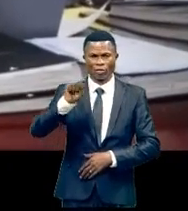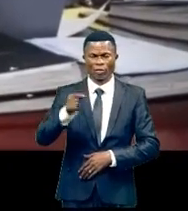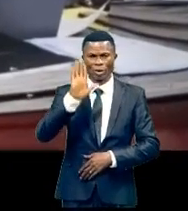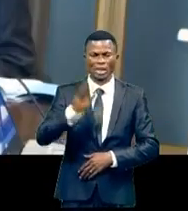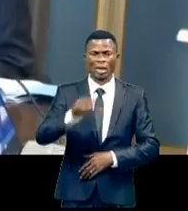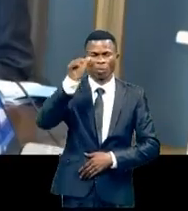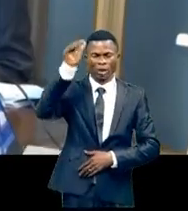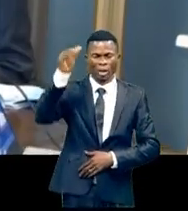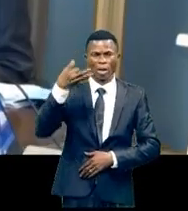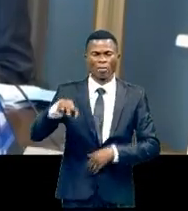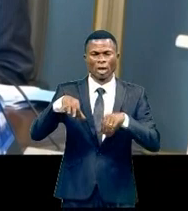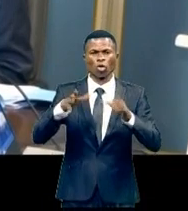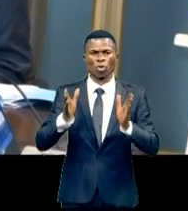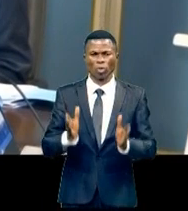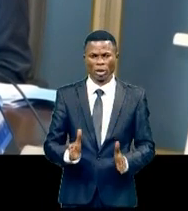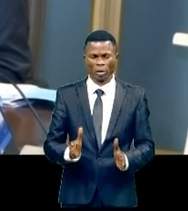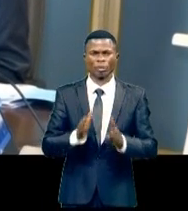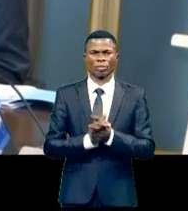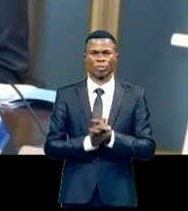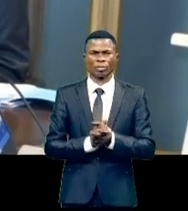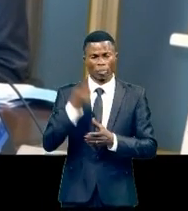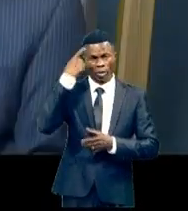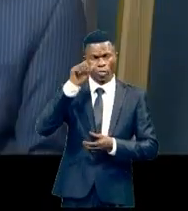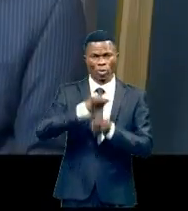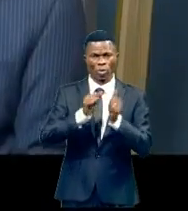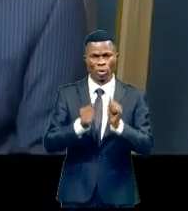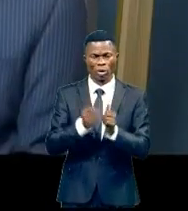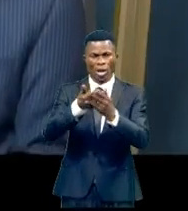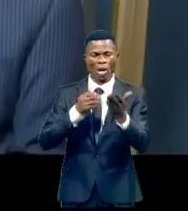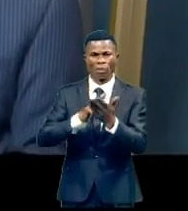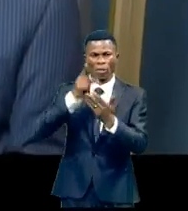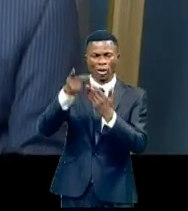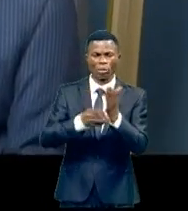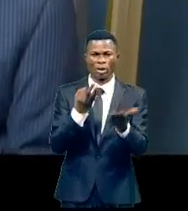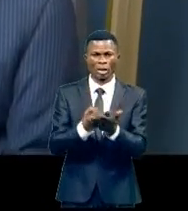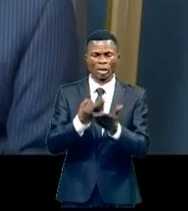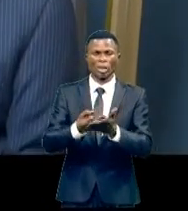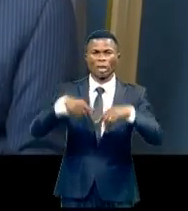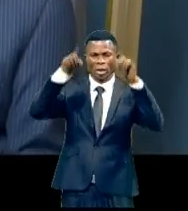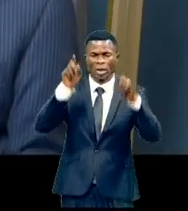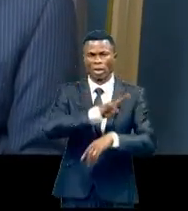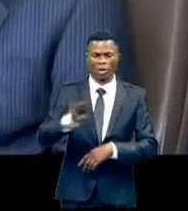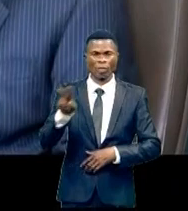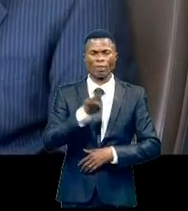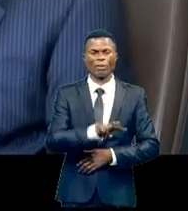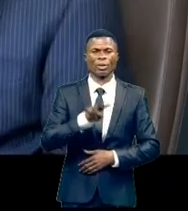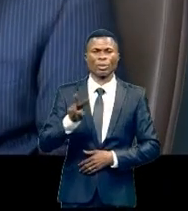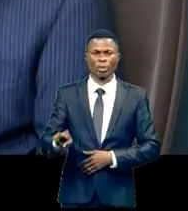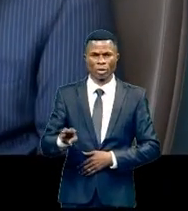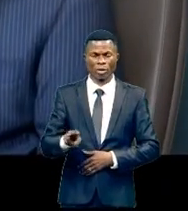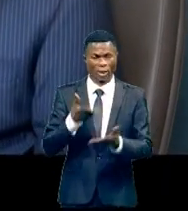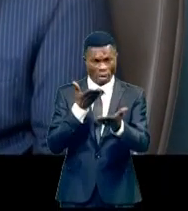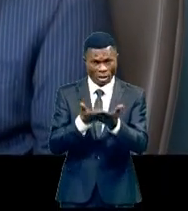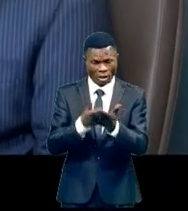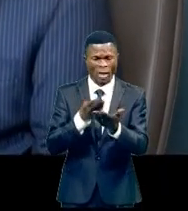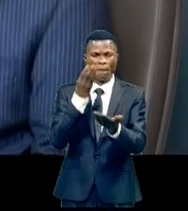milliards de francs congolais. En ce qui concerne l'avant-projet des lois des finances pour l'exercice 2022, il contient